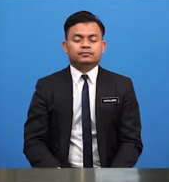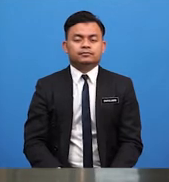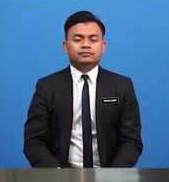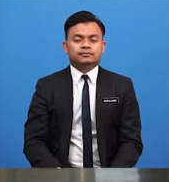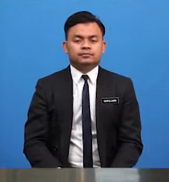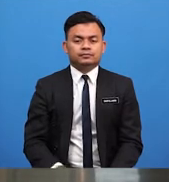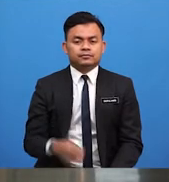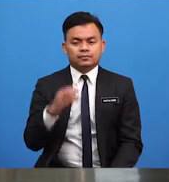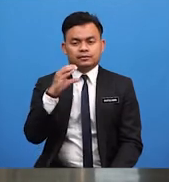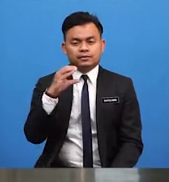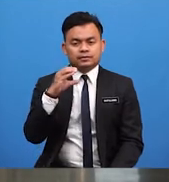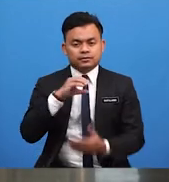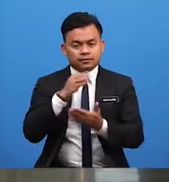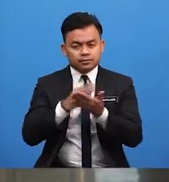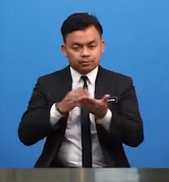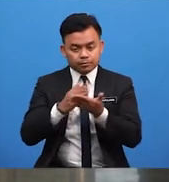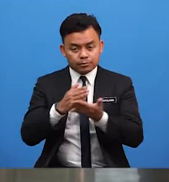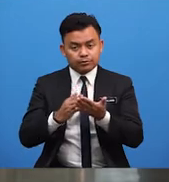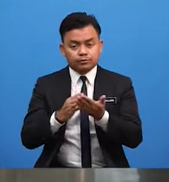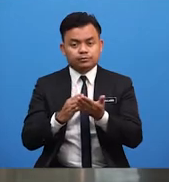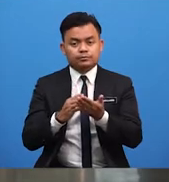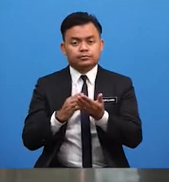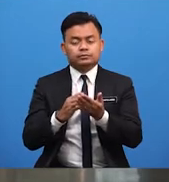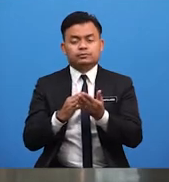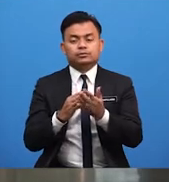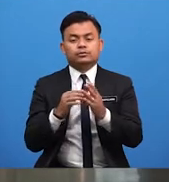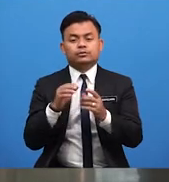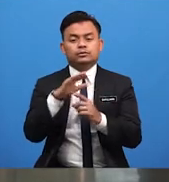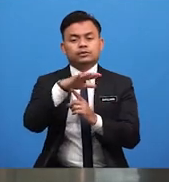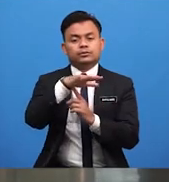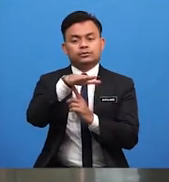Cari dan simpulkan daun pandan.